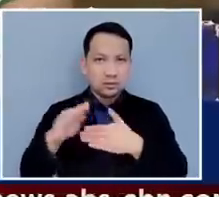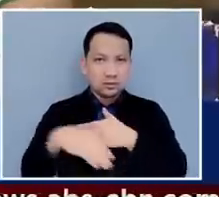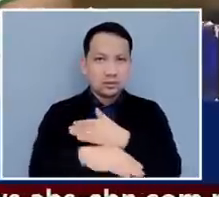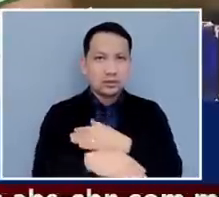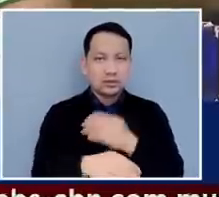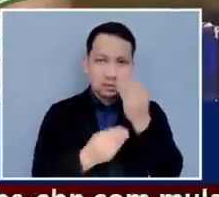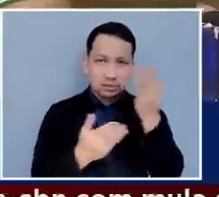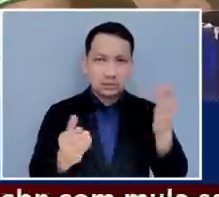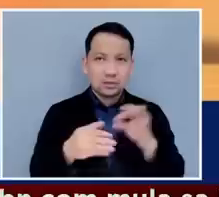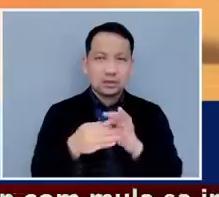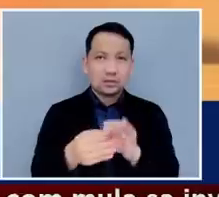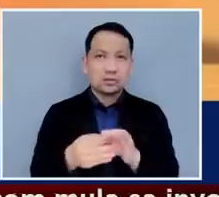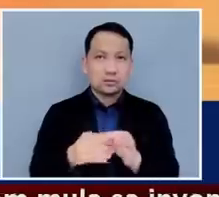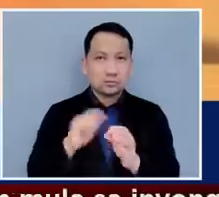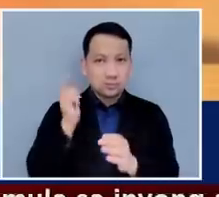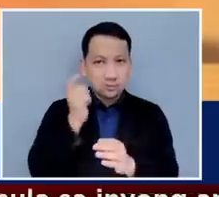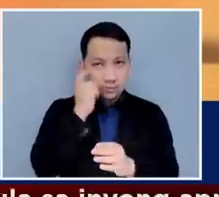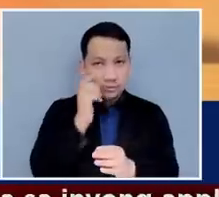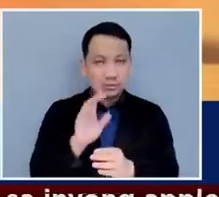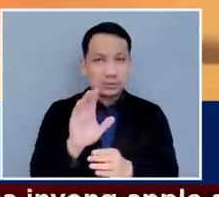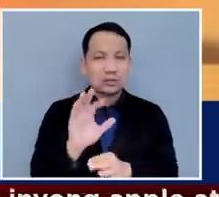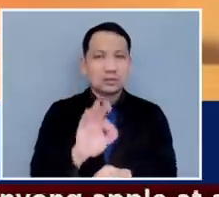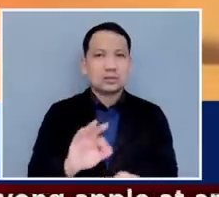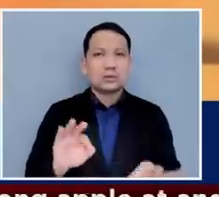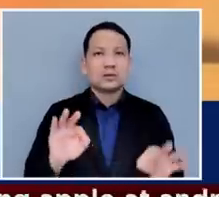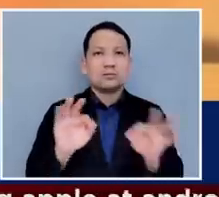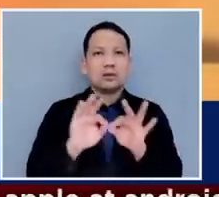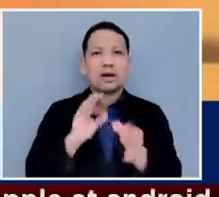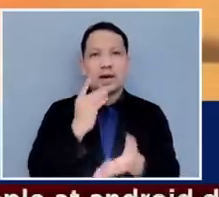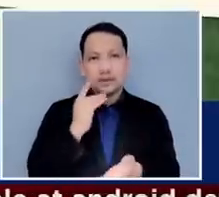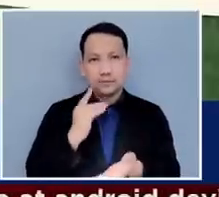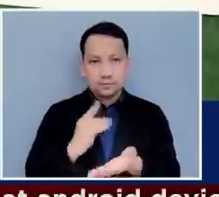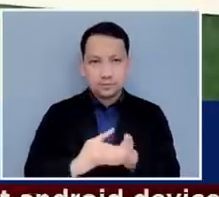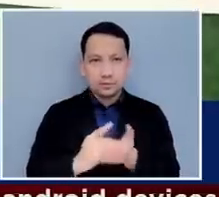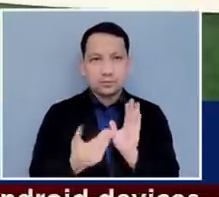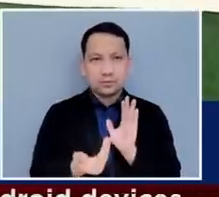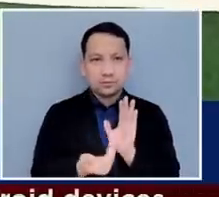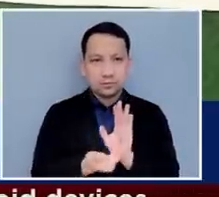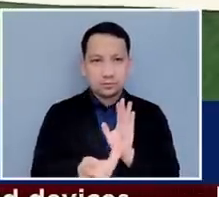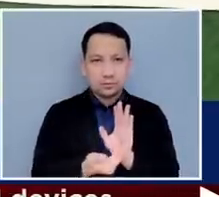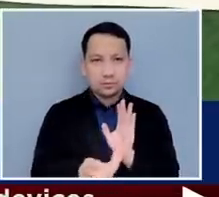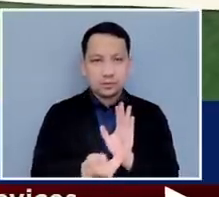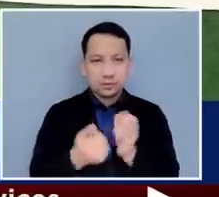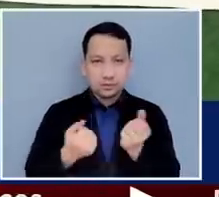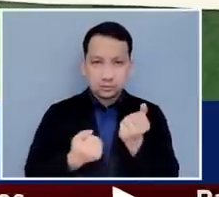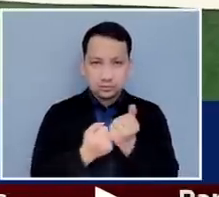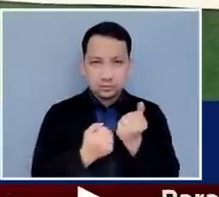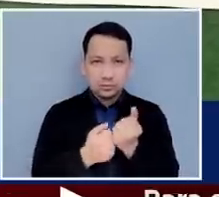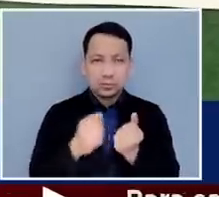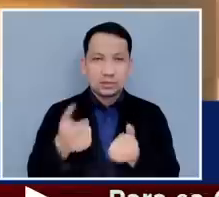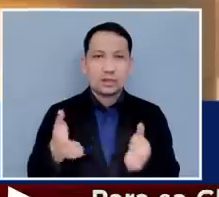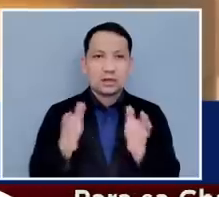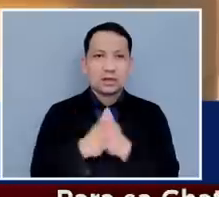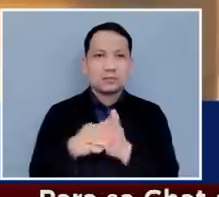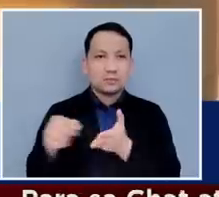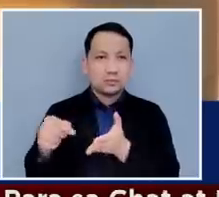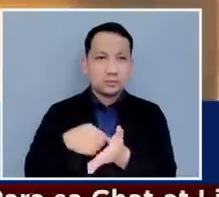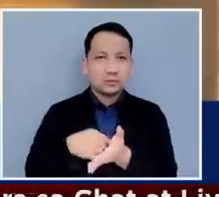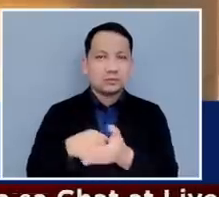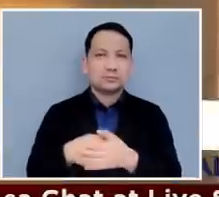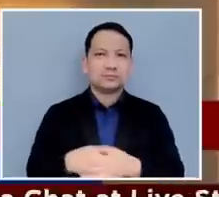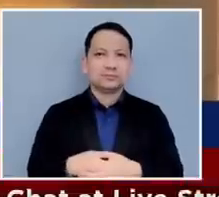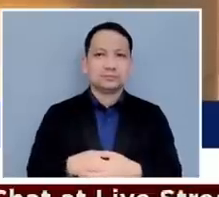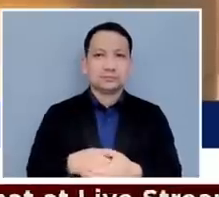lang tanggapan ng gobernador, dapat may mga dokumento o ebidensya na susuporta sa hihinging kabayaran.